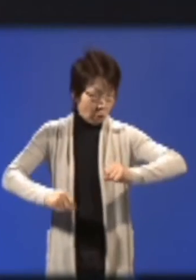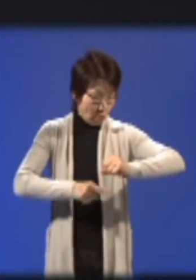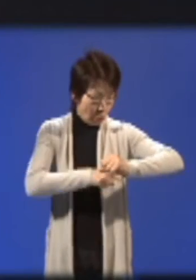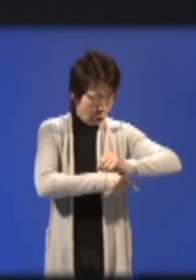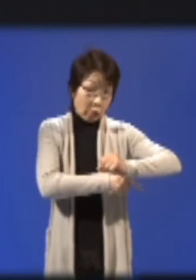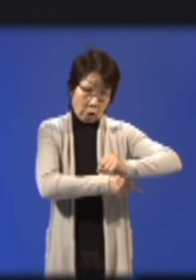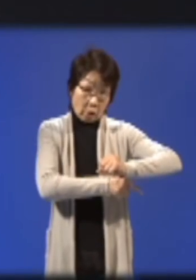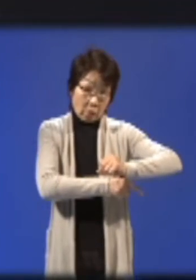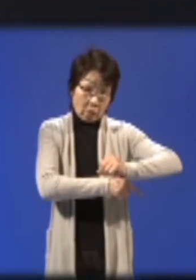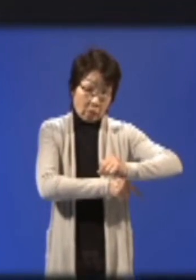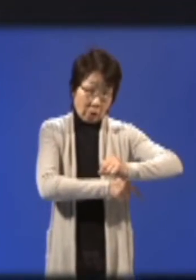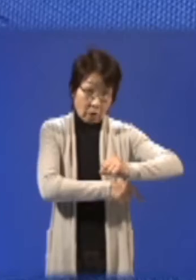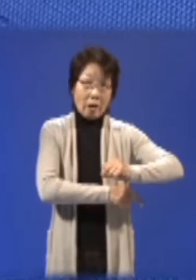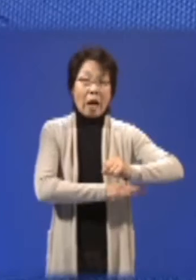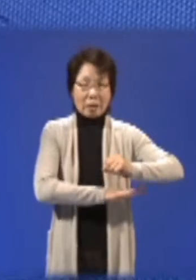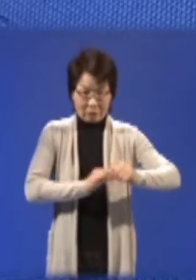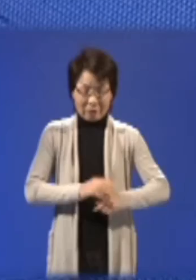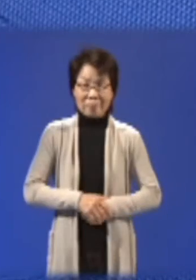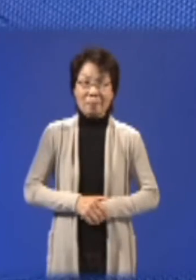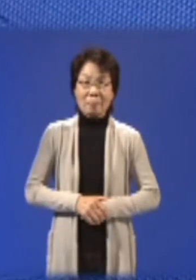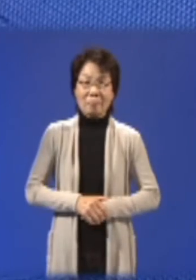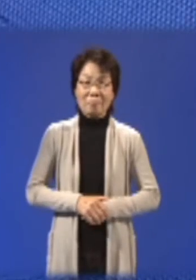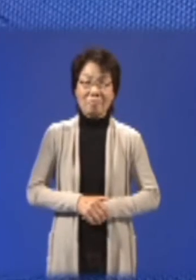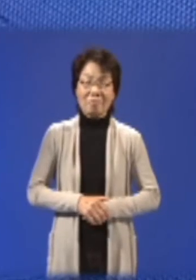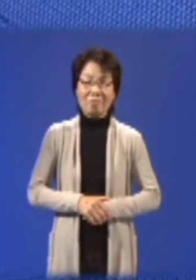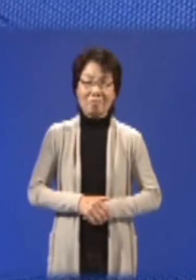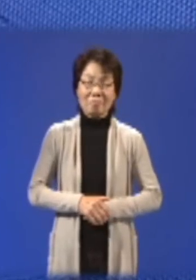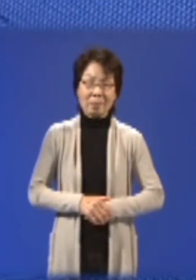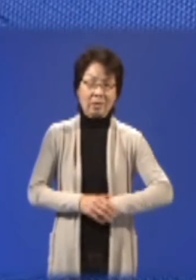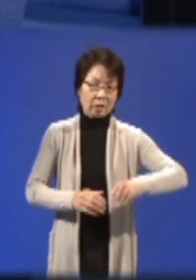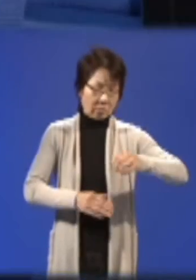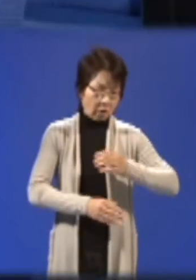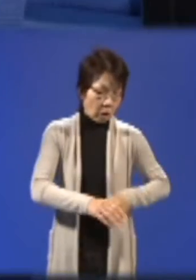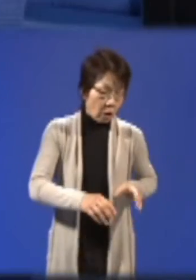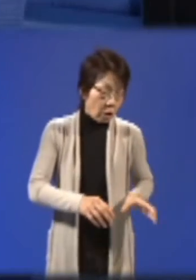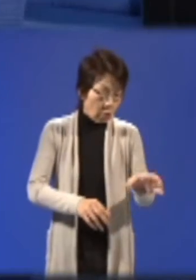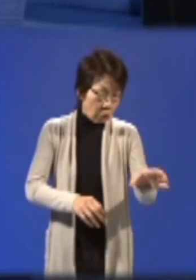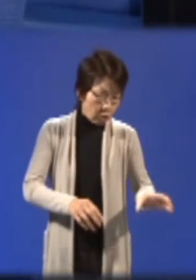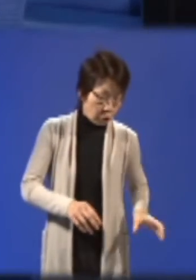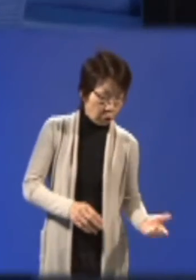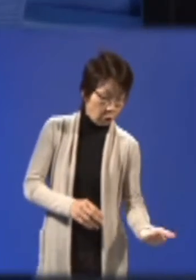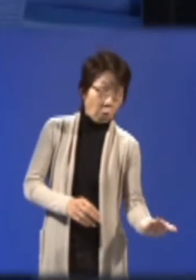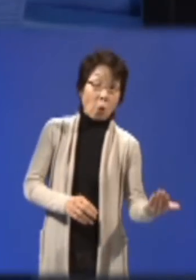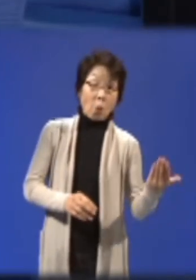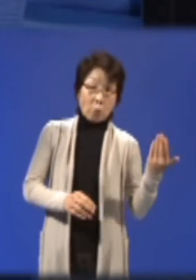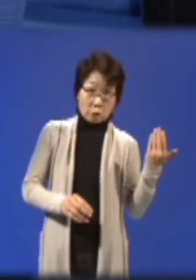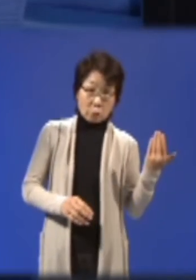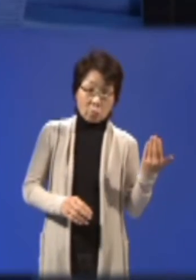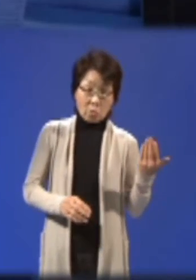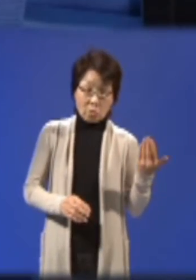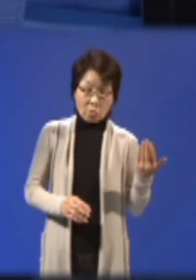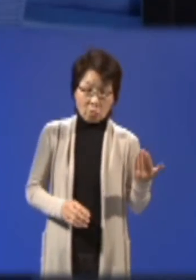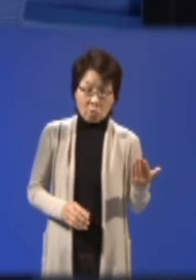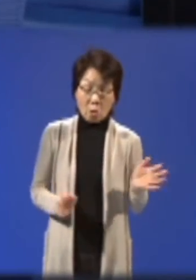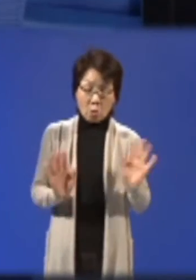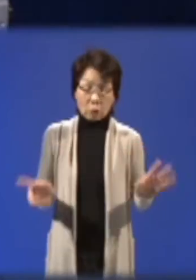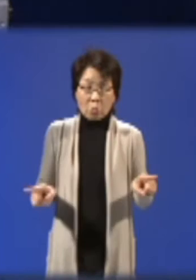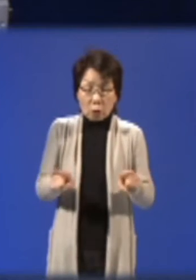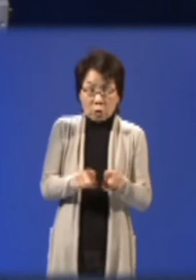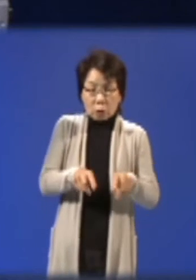ごとについてるんですよ。肘掛けを起こすと子どもと一緒に座れる親子席もある